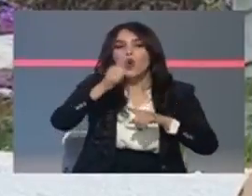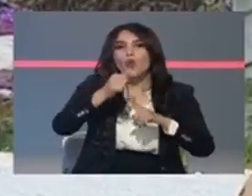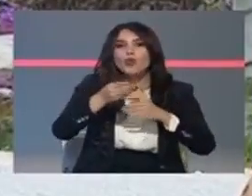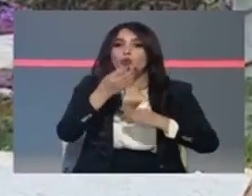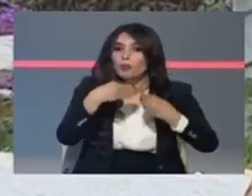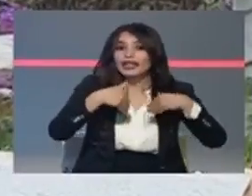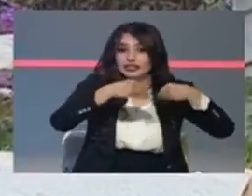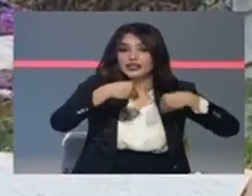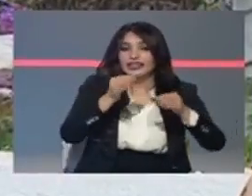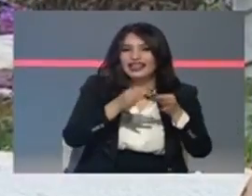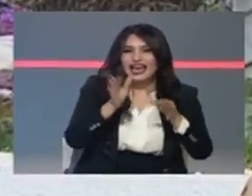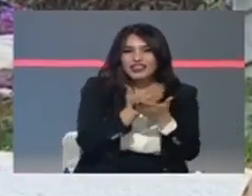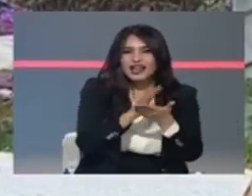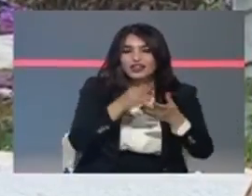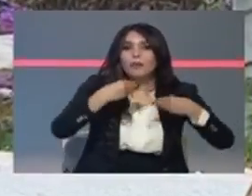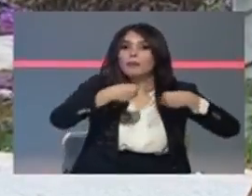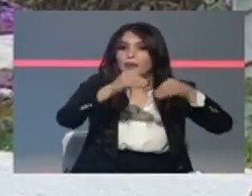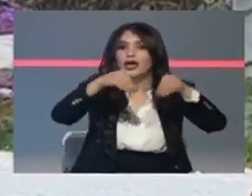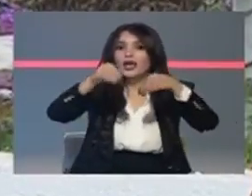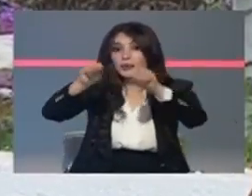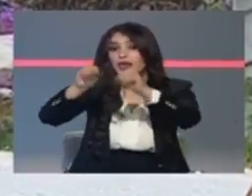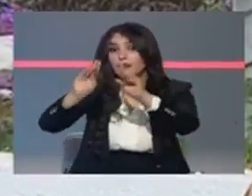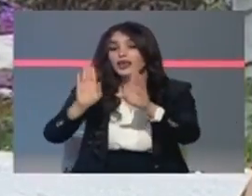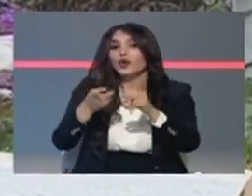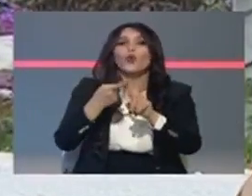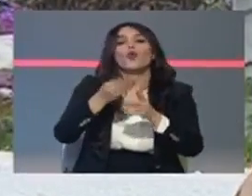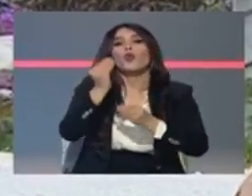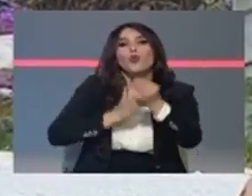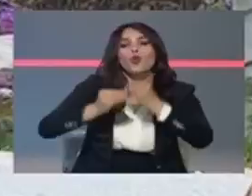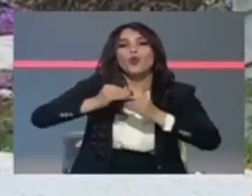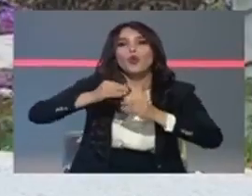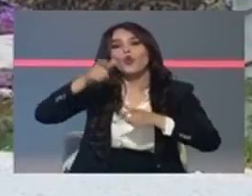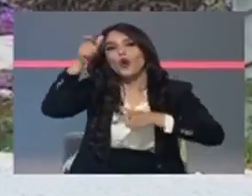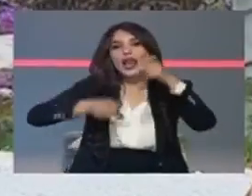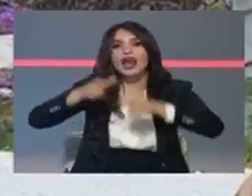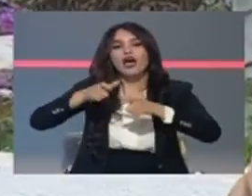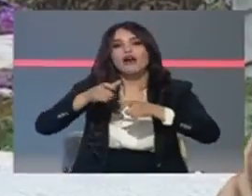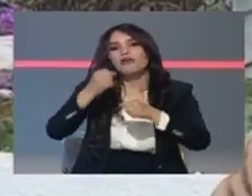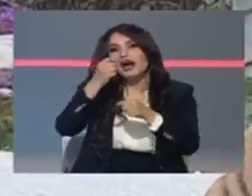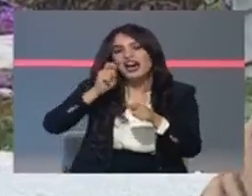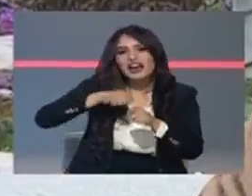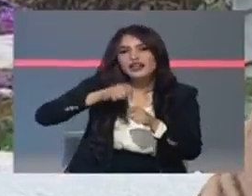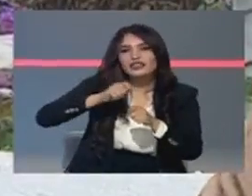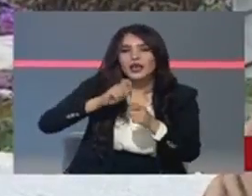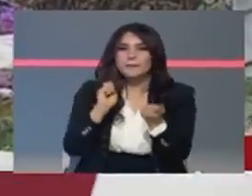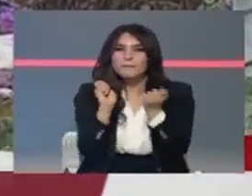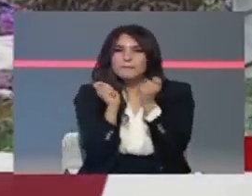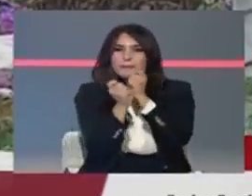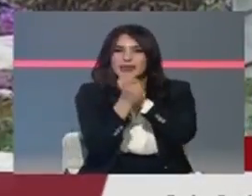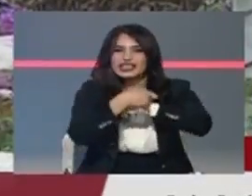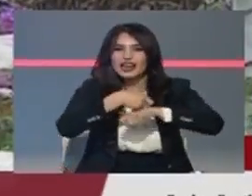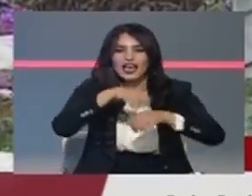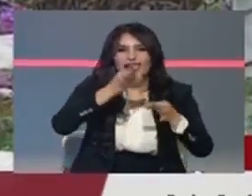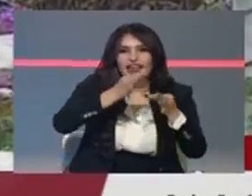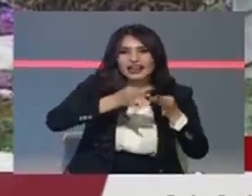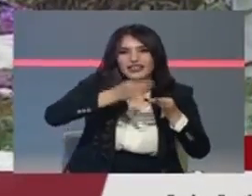أو منتجين يعني منتج تلقى عنده مجموعة من الحرفيين يخدموا معاه يعطيهم المادة الأولية وهم يحولوها له إلى قطاع، وكيف